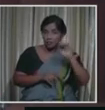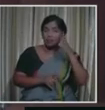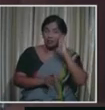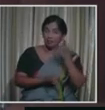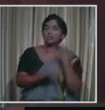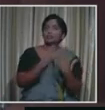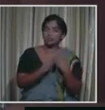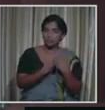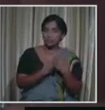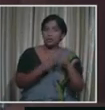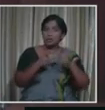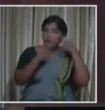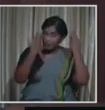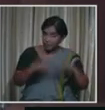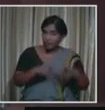keran.